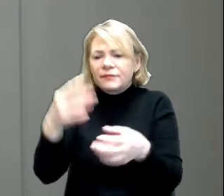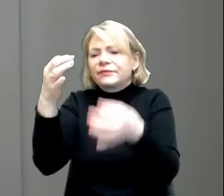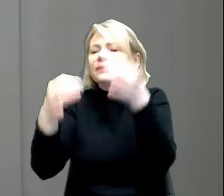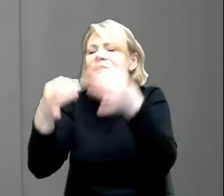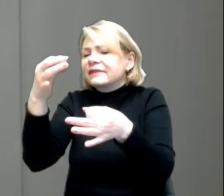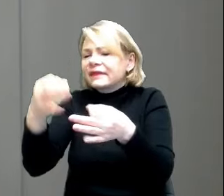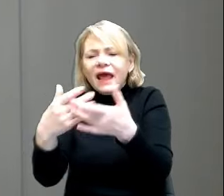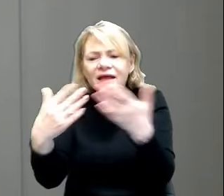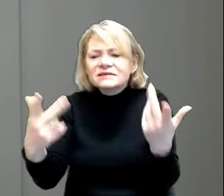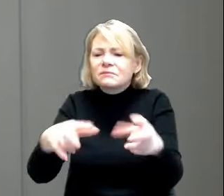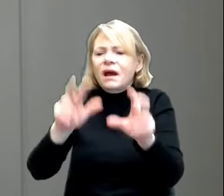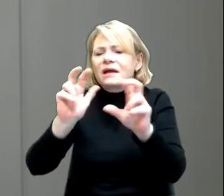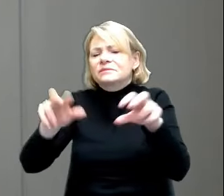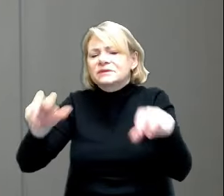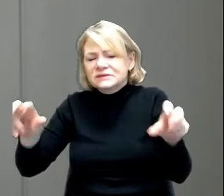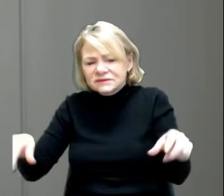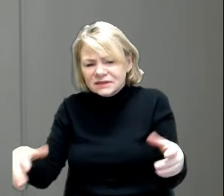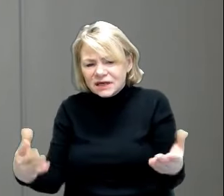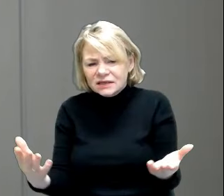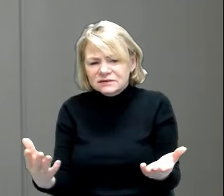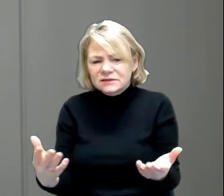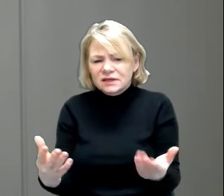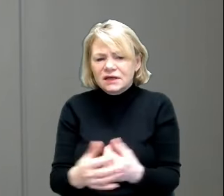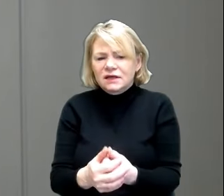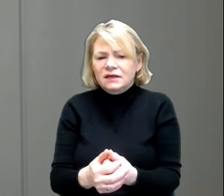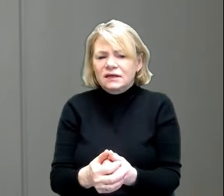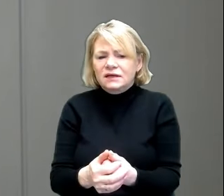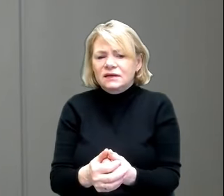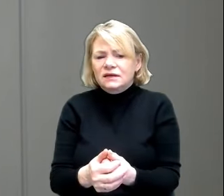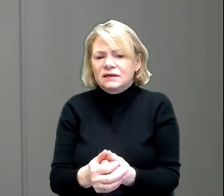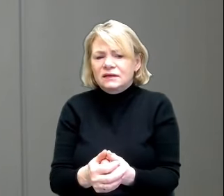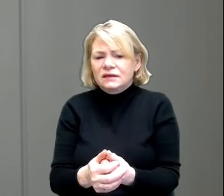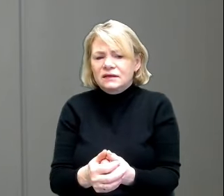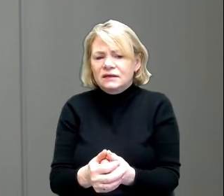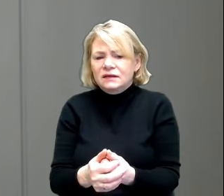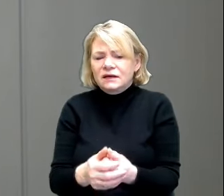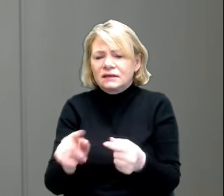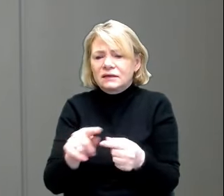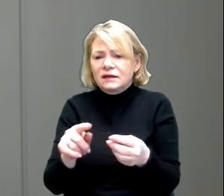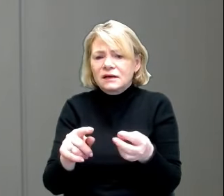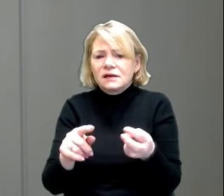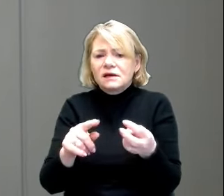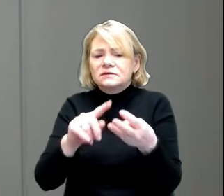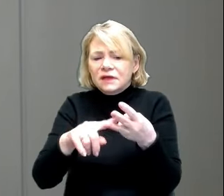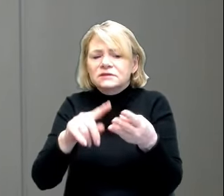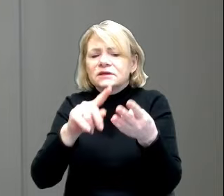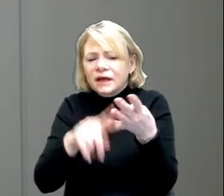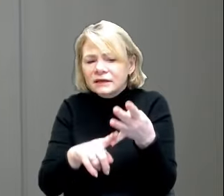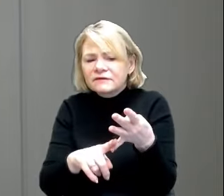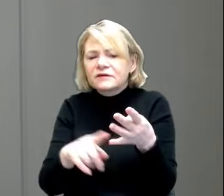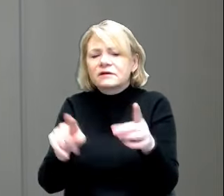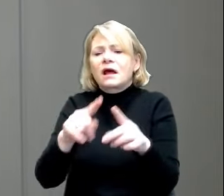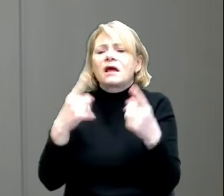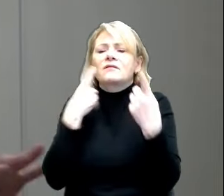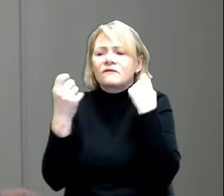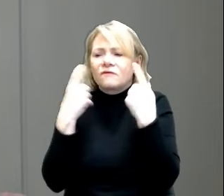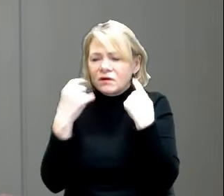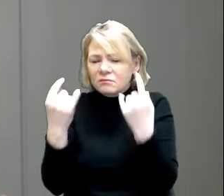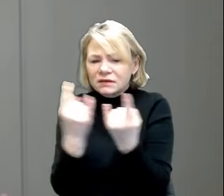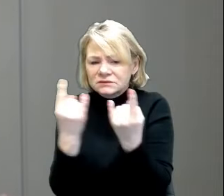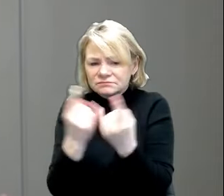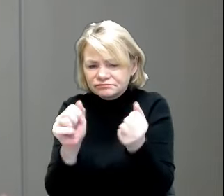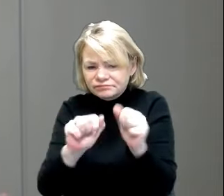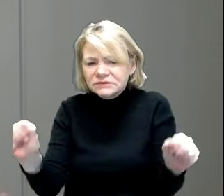administraciniai nu ir aš turbūt ir ir ketvirtoji žiniasklaida nu o penktoji nevyriausybinių